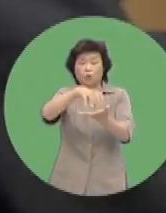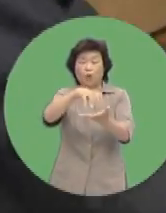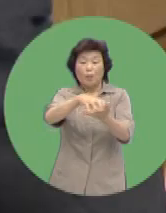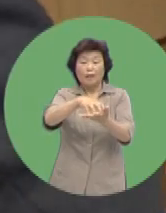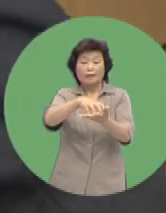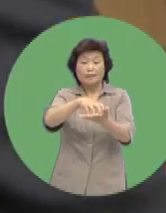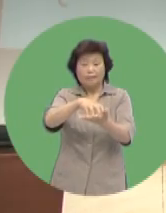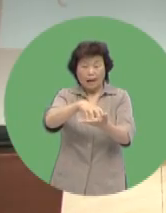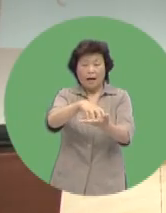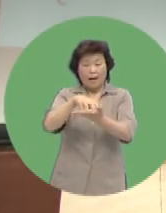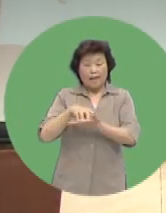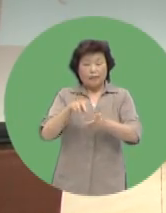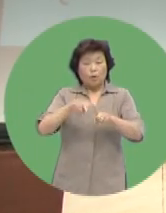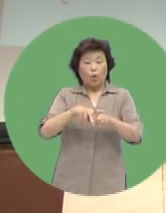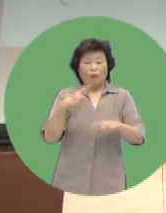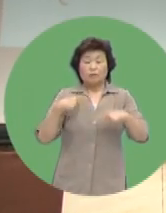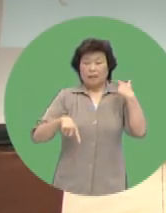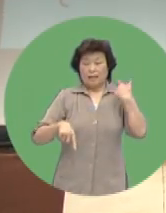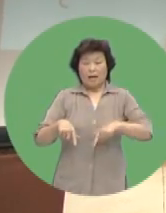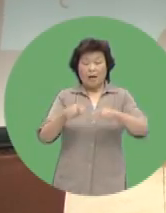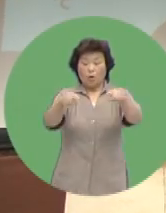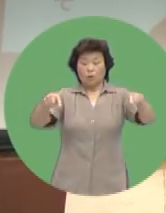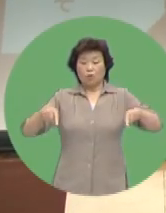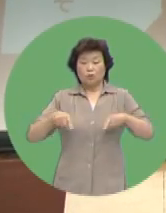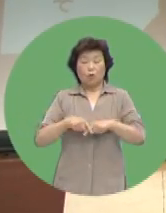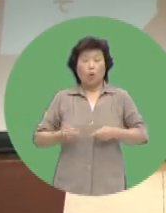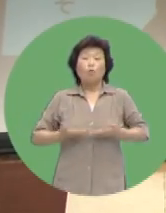学生が表彰されました。